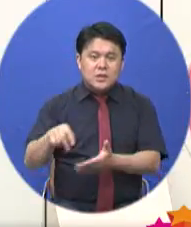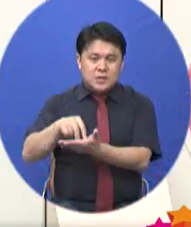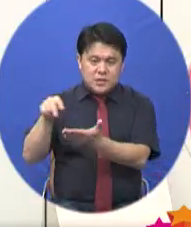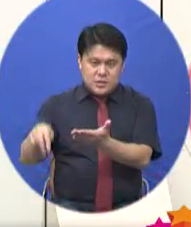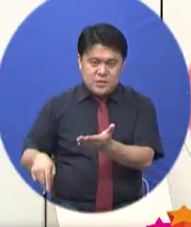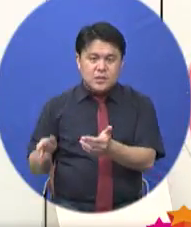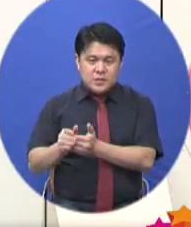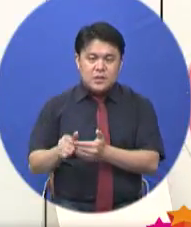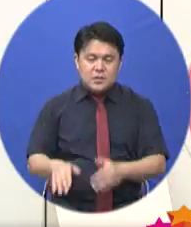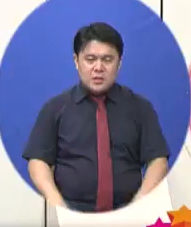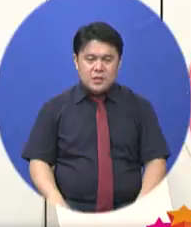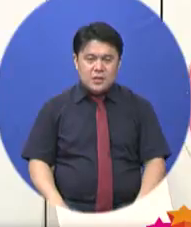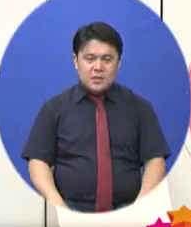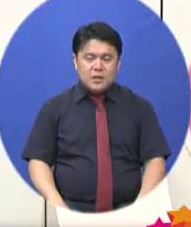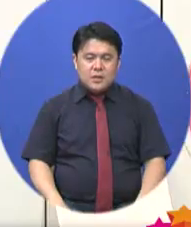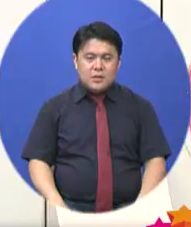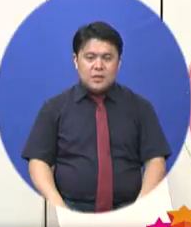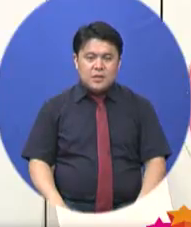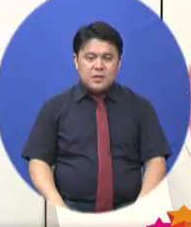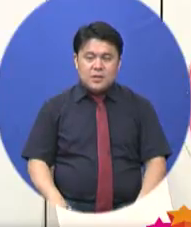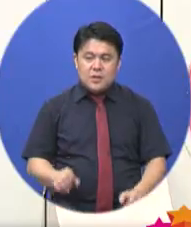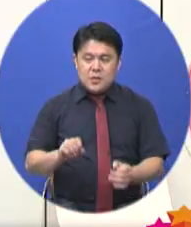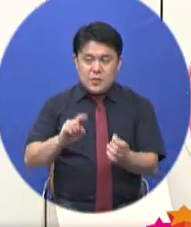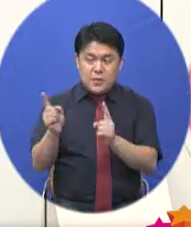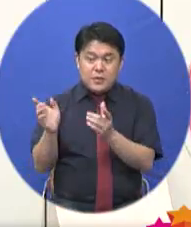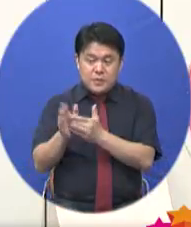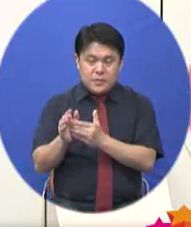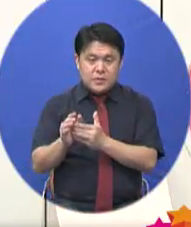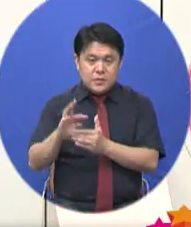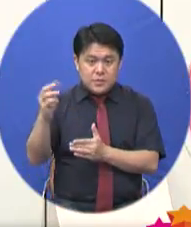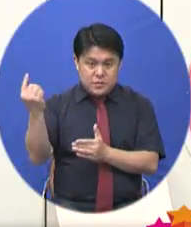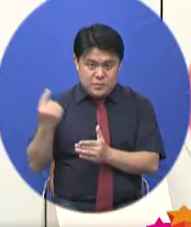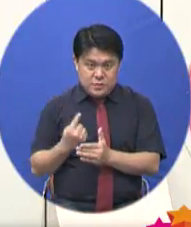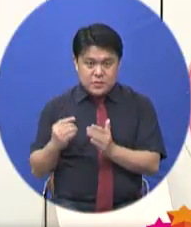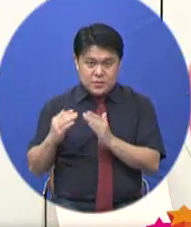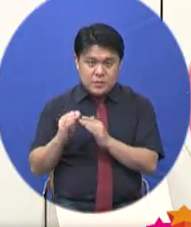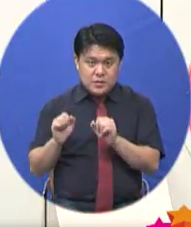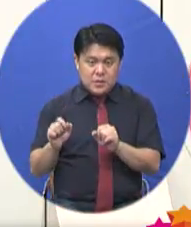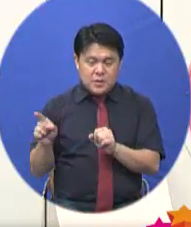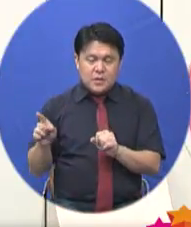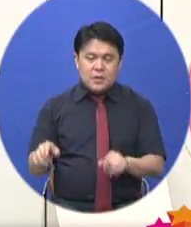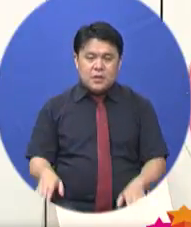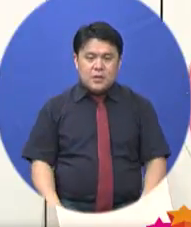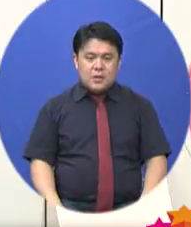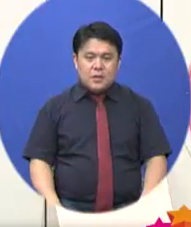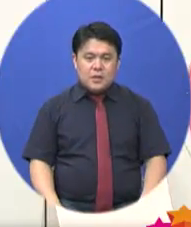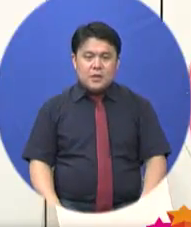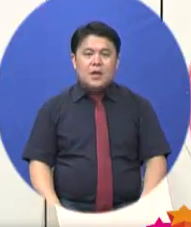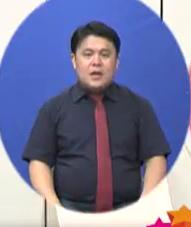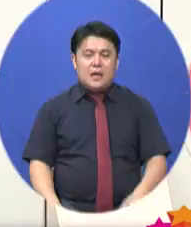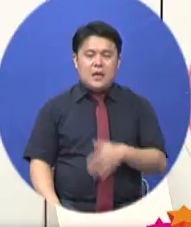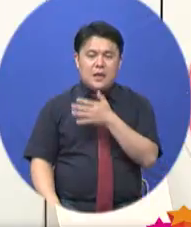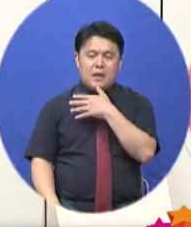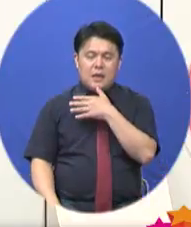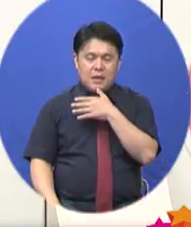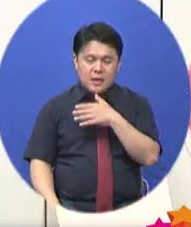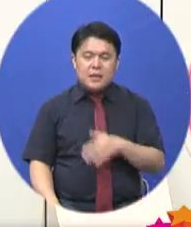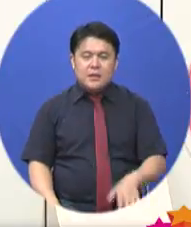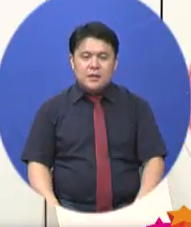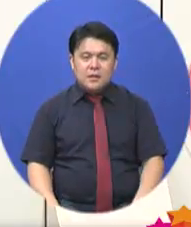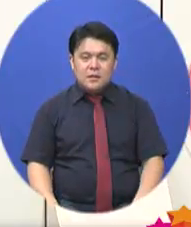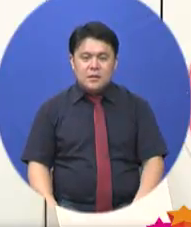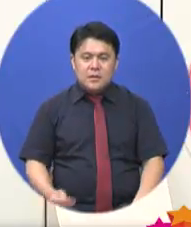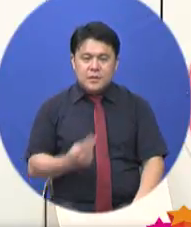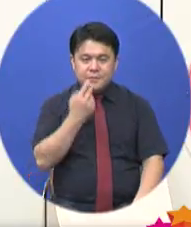아버님. 네. 누가 좋아지셔가지고. 네. 이 처음에 퇴원해갖고 지금 해남에 계세요. 아, 그랬군요.